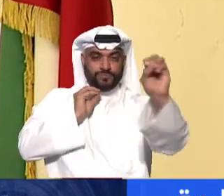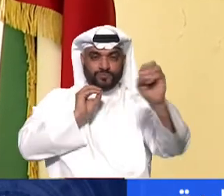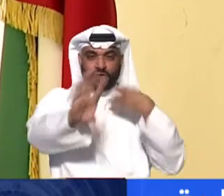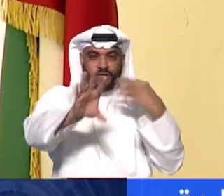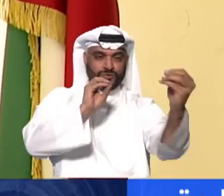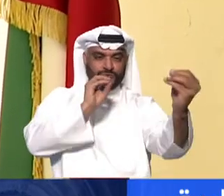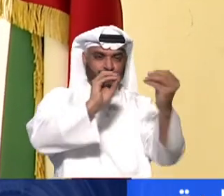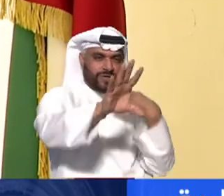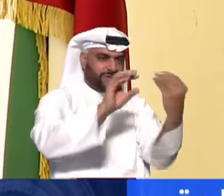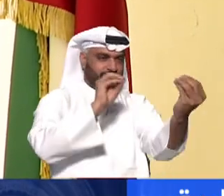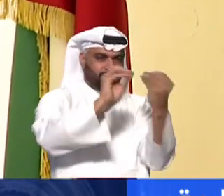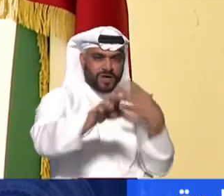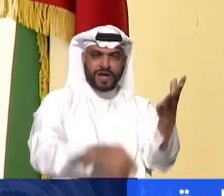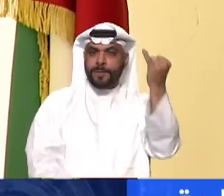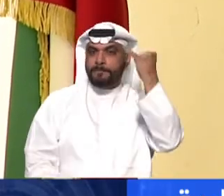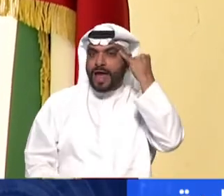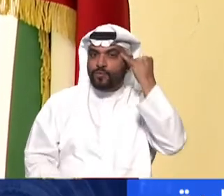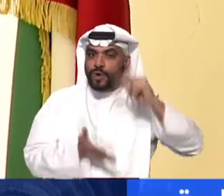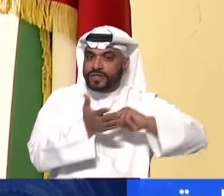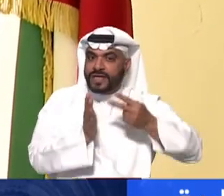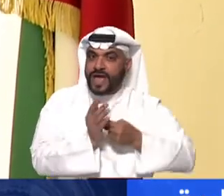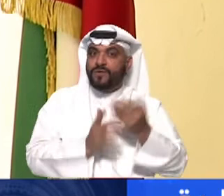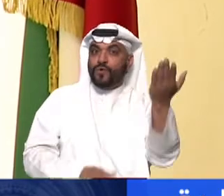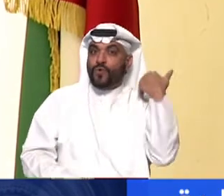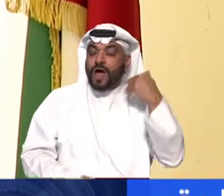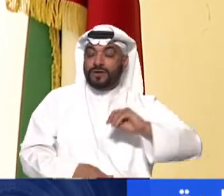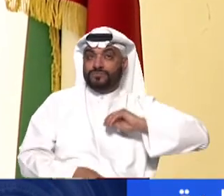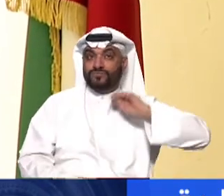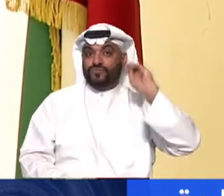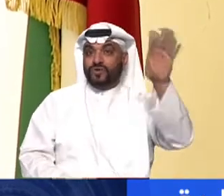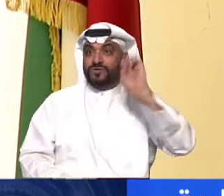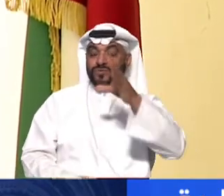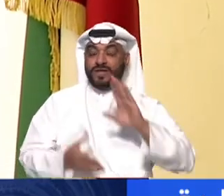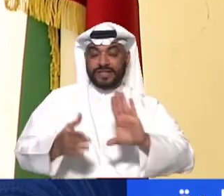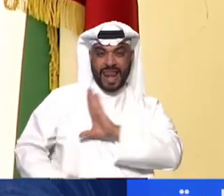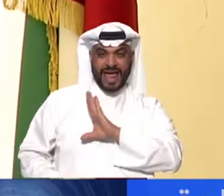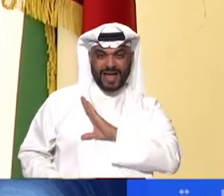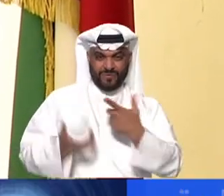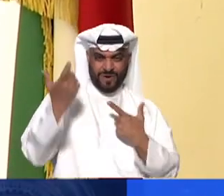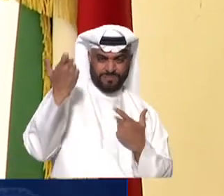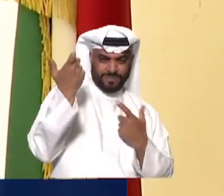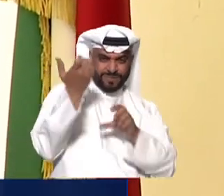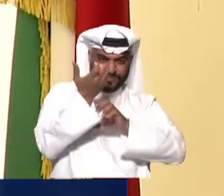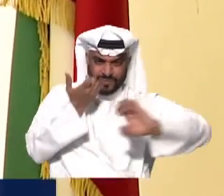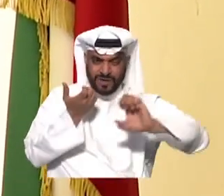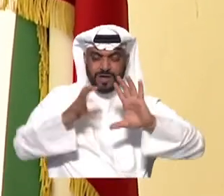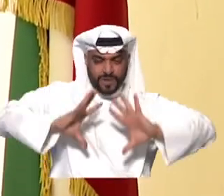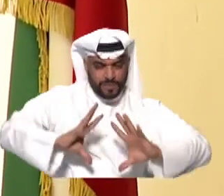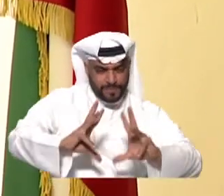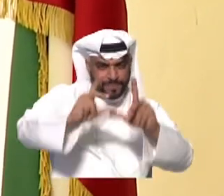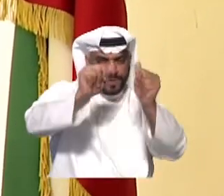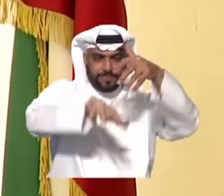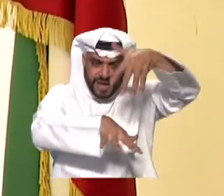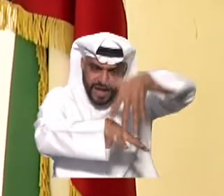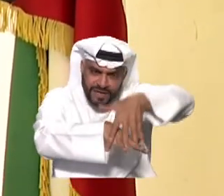المتعلقة بالإرهاب وعودة المقاتلين الأجانب إلى بلادهم وتأهيلهم وإعادة دمجهم إلى